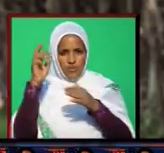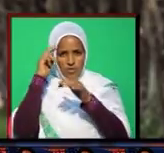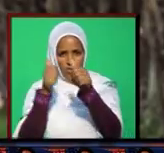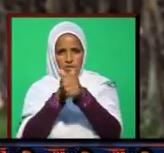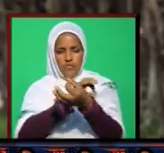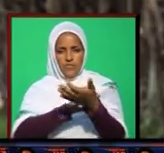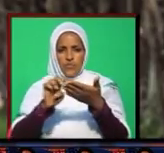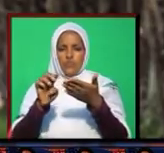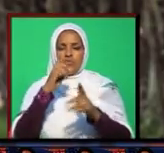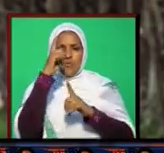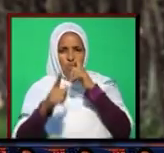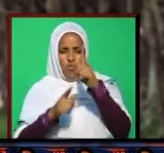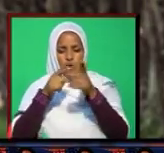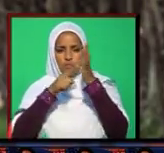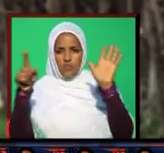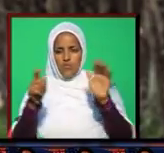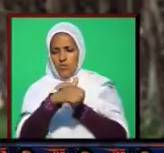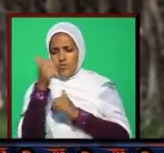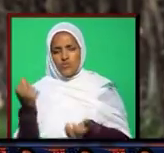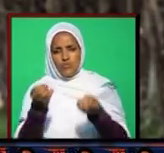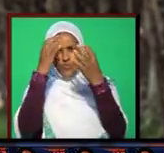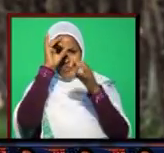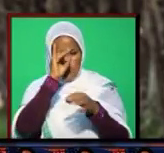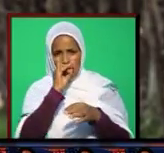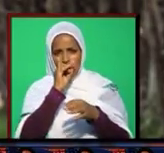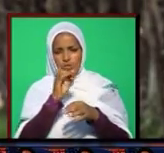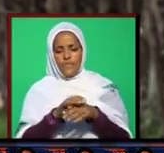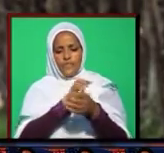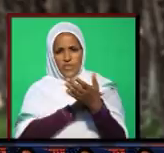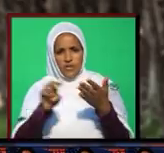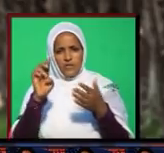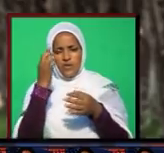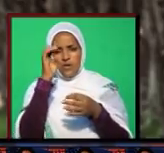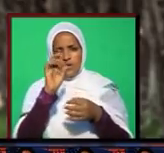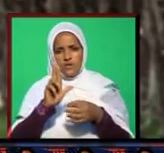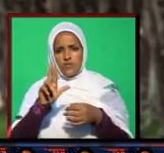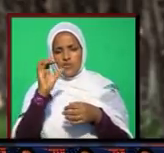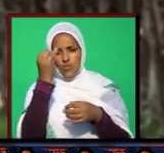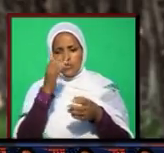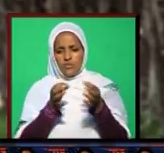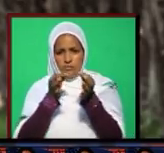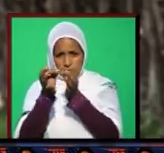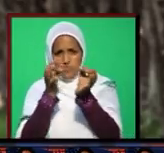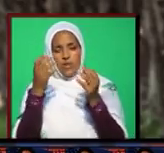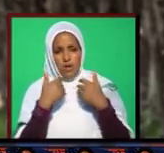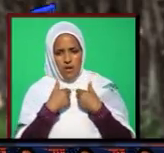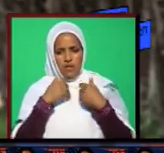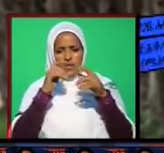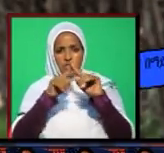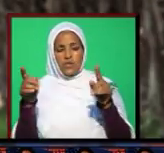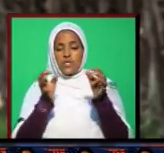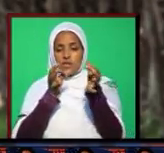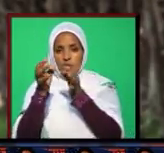ቅዱሳን ሐዋርያት መንፈስ ቅዱስ ቋንቋ ገልጾላቸዋል። ለሌሎች ብዙ ሊቃውንትም ለነ ቅዱስ ቄርሎስም የተገለጸ ቋንቋ አለ፣